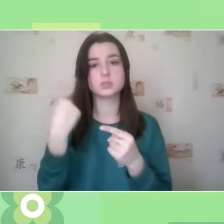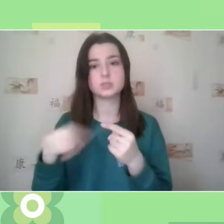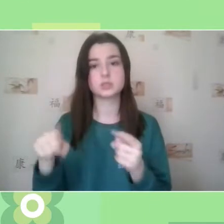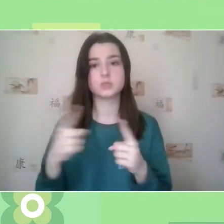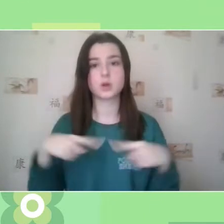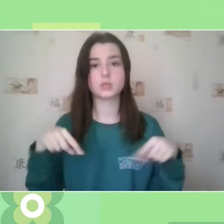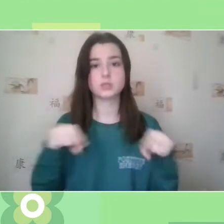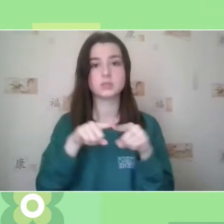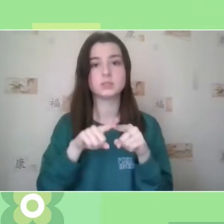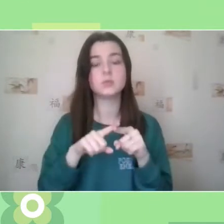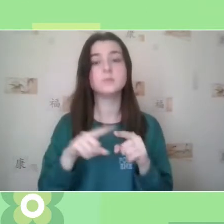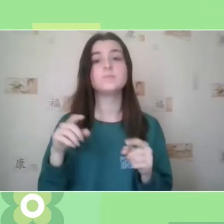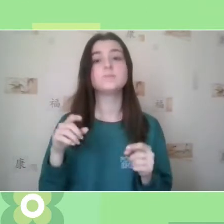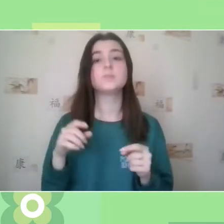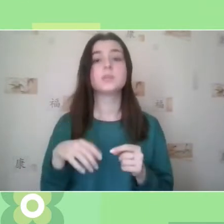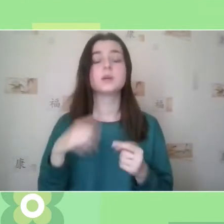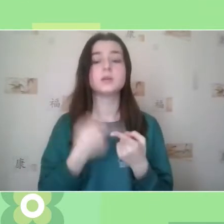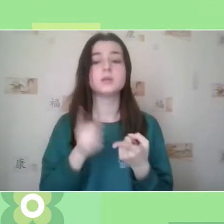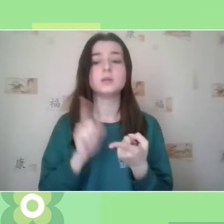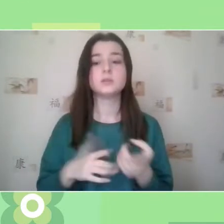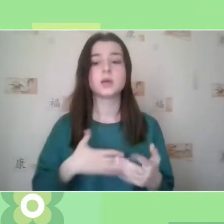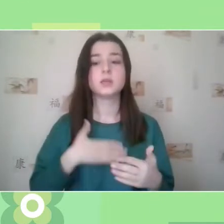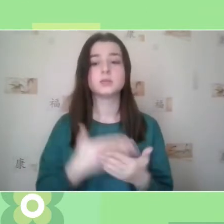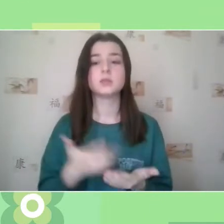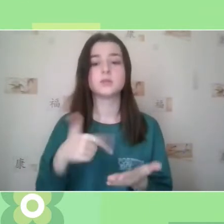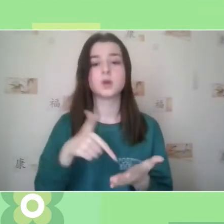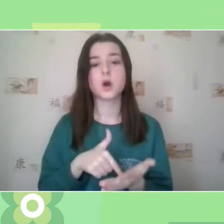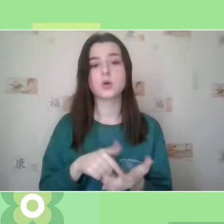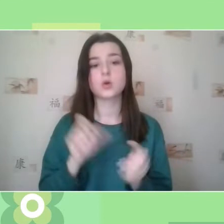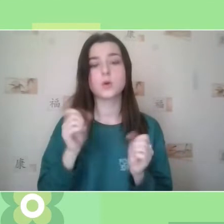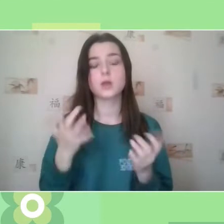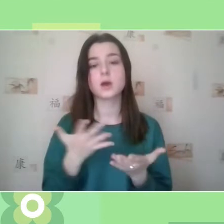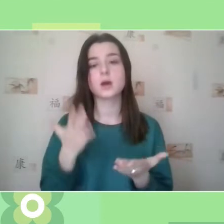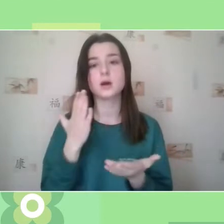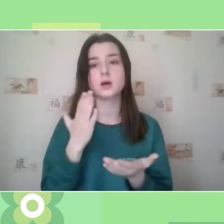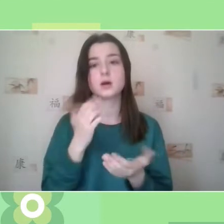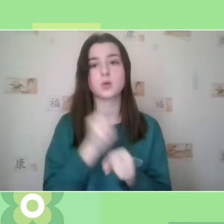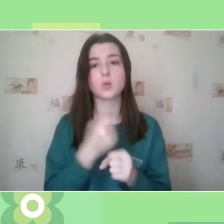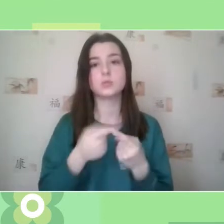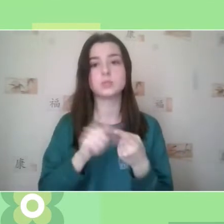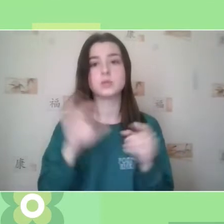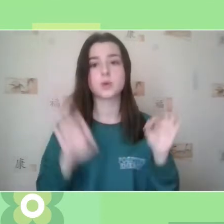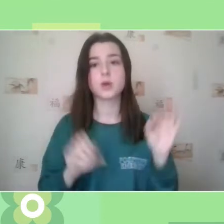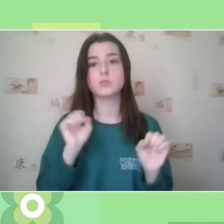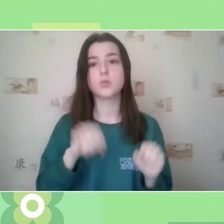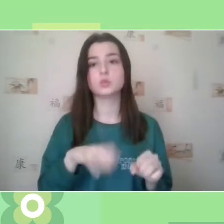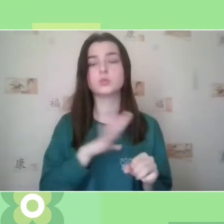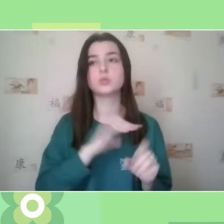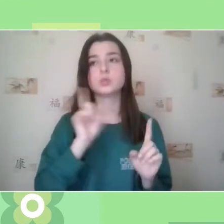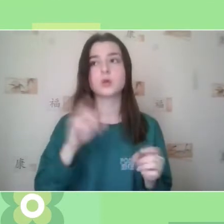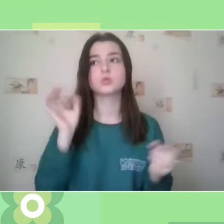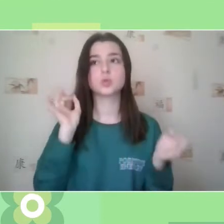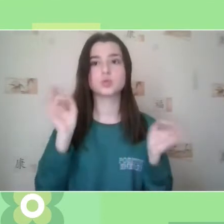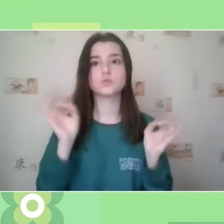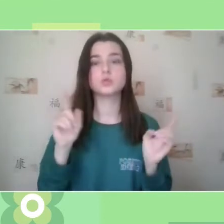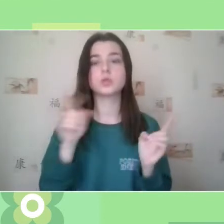організаціями. Причому, що ця ініціативна група, якою є, наприклад, не знаю, проектом, вона також може бути озвучена, там, наприклад, да,